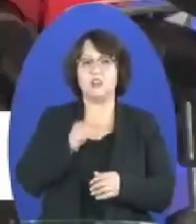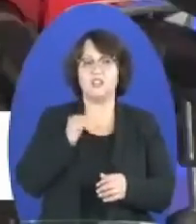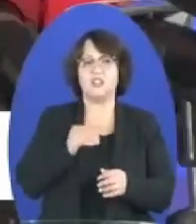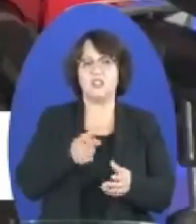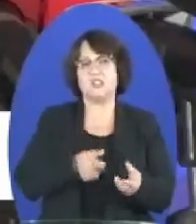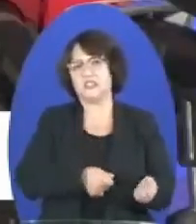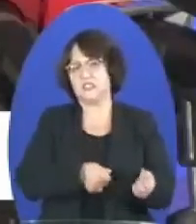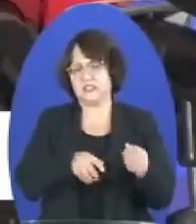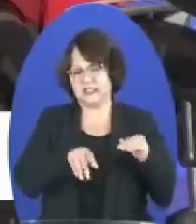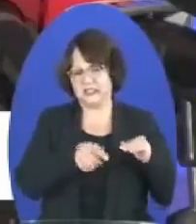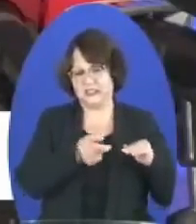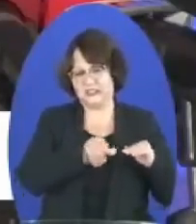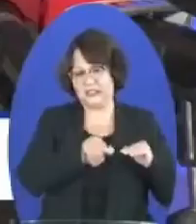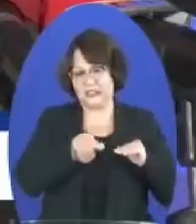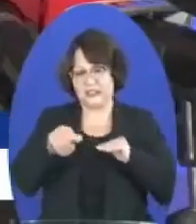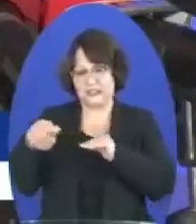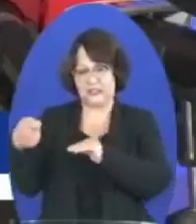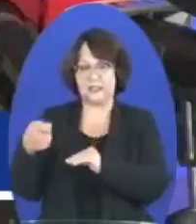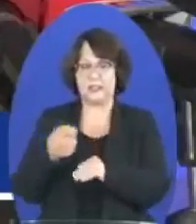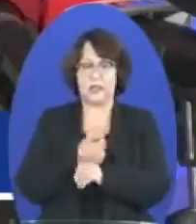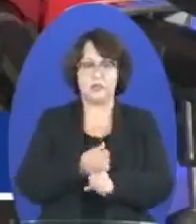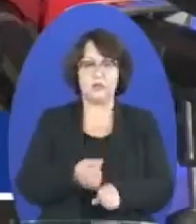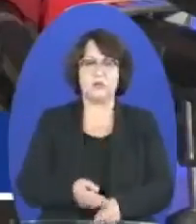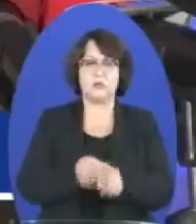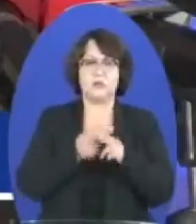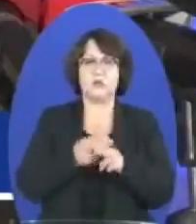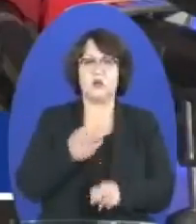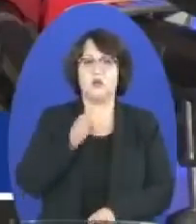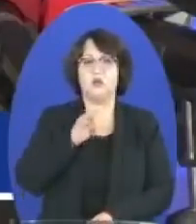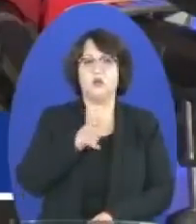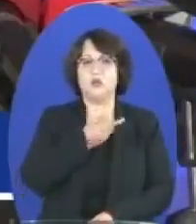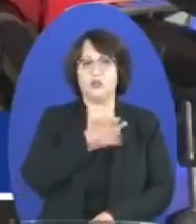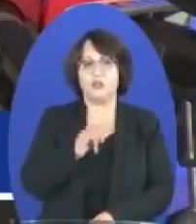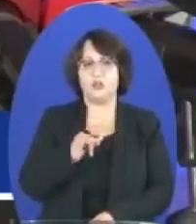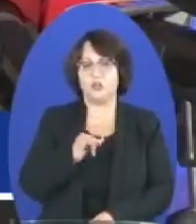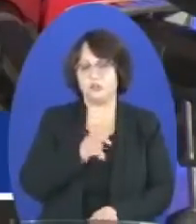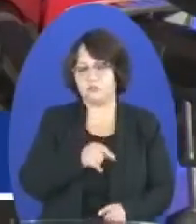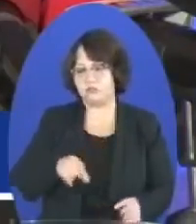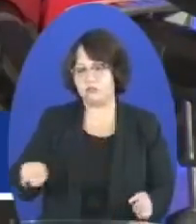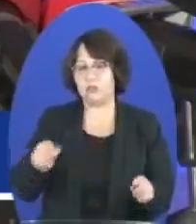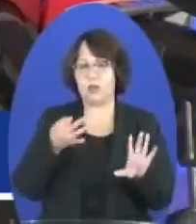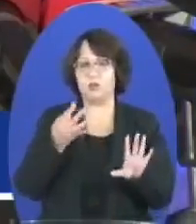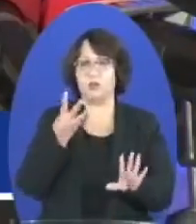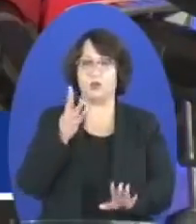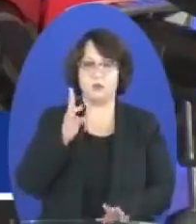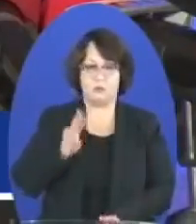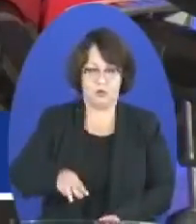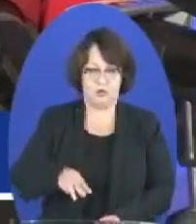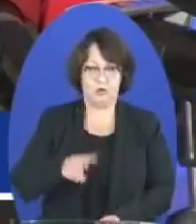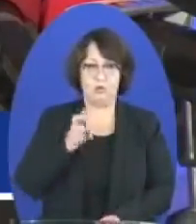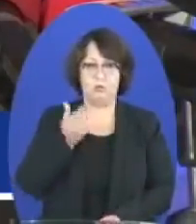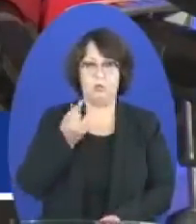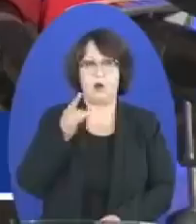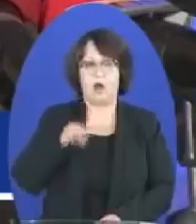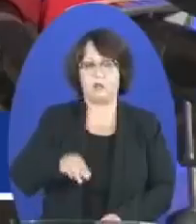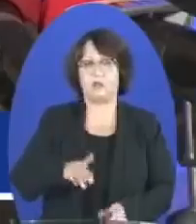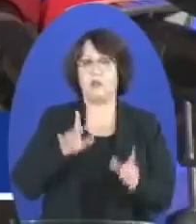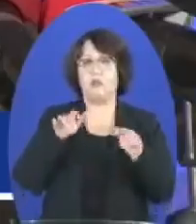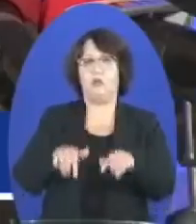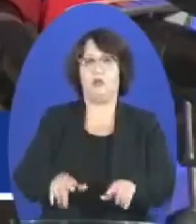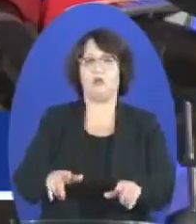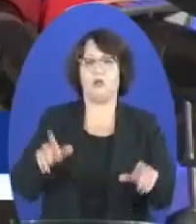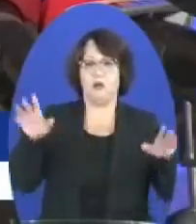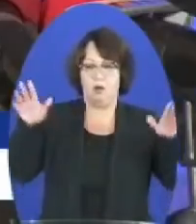гаргажээ. Үлгээ цагаан нуур улсын чиглэлийн үлгээгөөс 84 км-т Буратын голын төмөр тан гүрийн хоёр талын